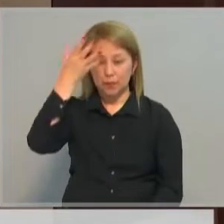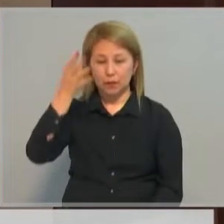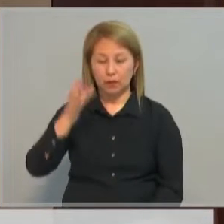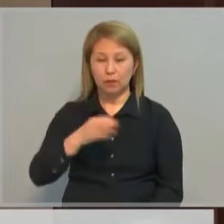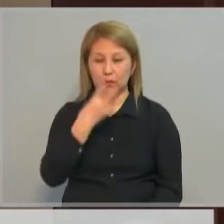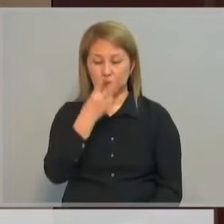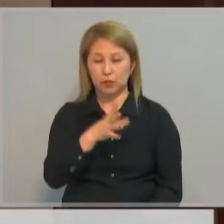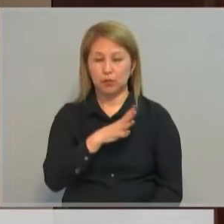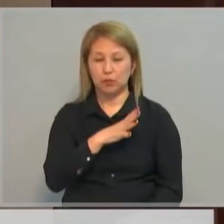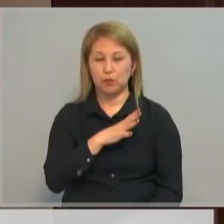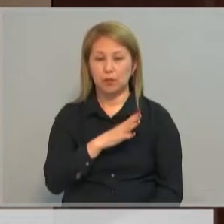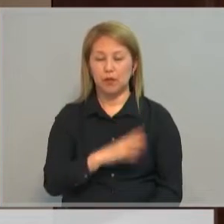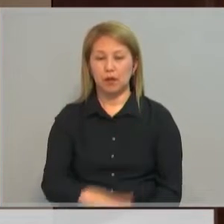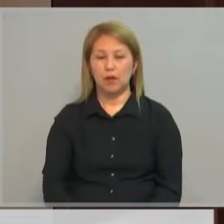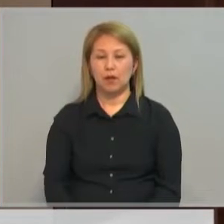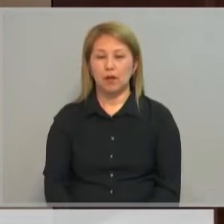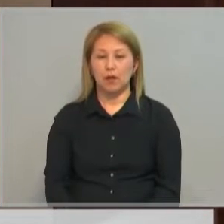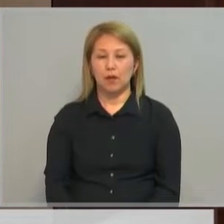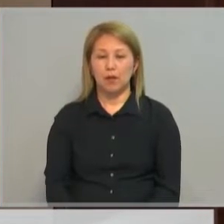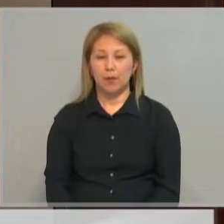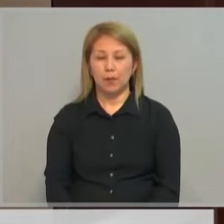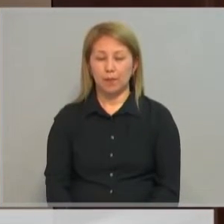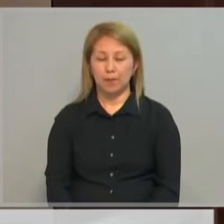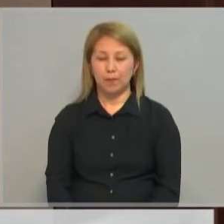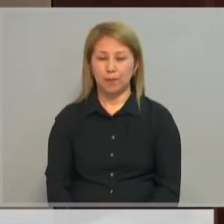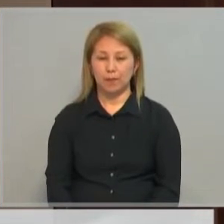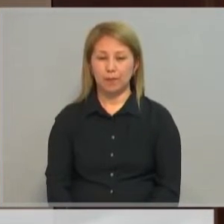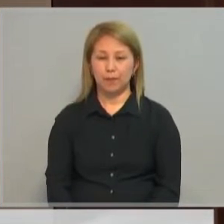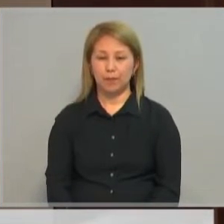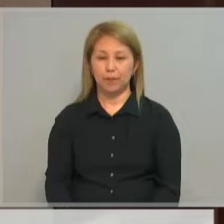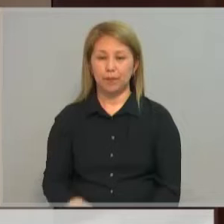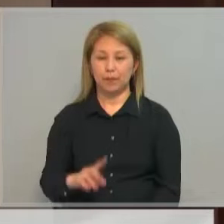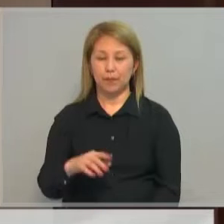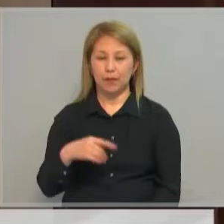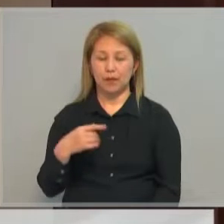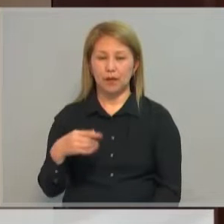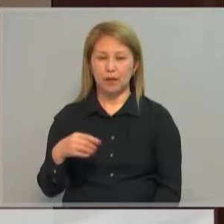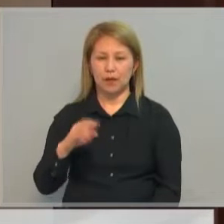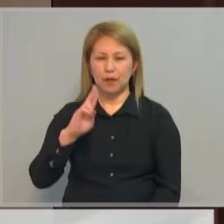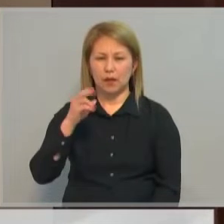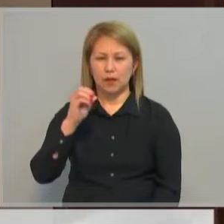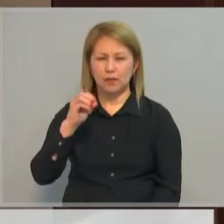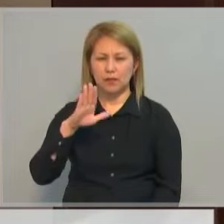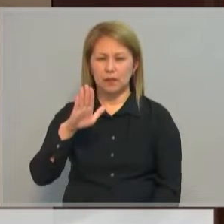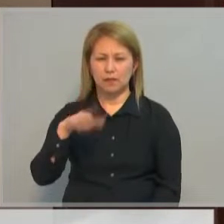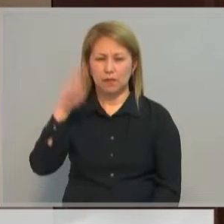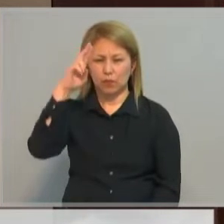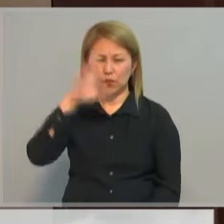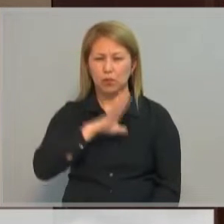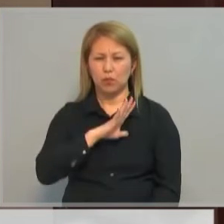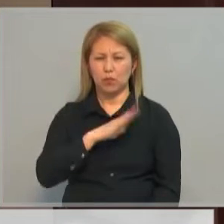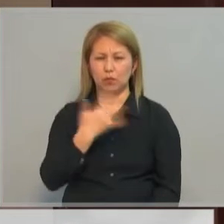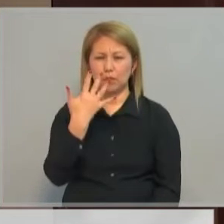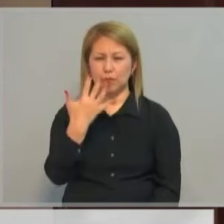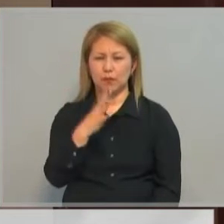дәлелдеп, бір оқиғаны кішкене ғана айтып өтсем, кезінде Қасиев атындағы оқуға түсіп тұрған, 2-5 алып тұрған,